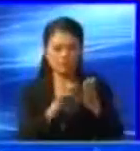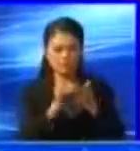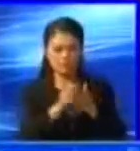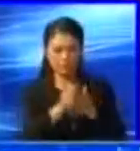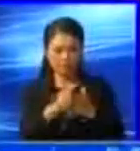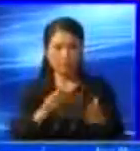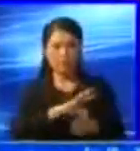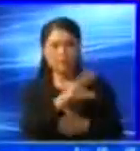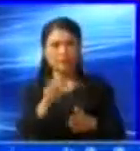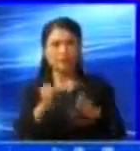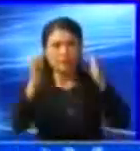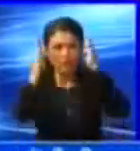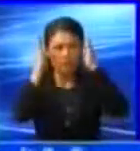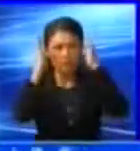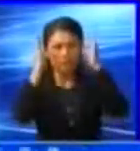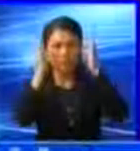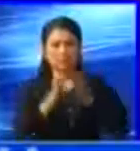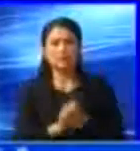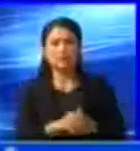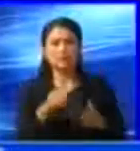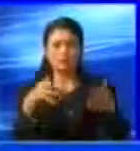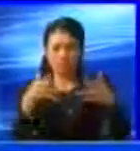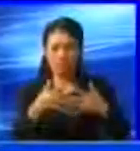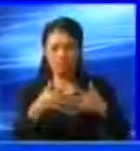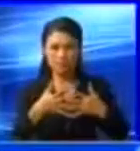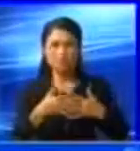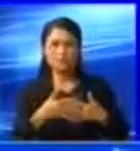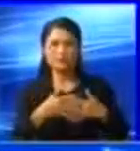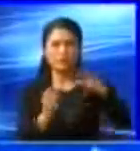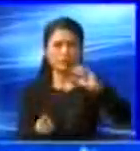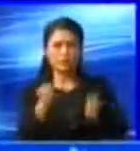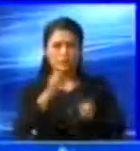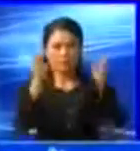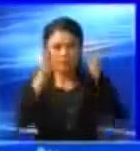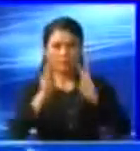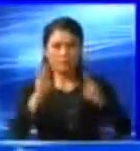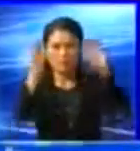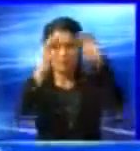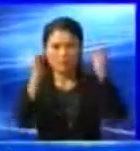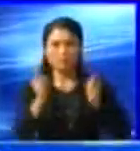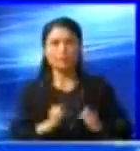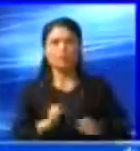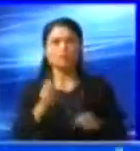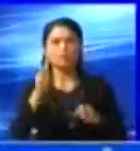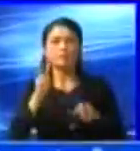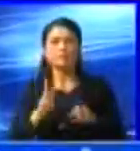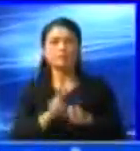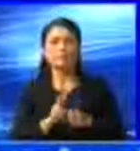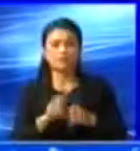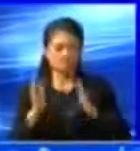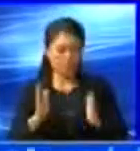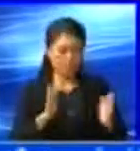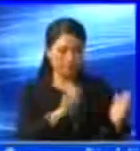ជាបានយកចិត្តទុកដាក់ខ្ពស់ដោយបានបញ្ជ្រាបការងារប្រែប្រួលអាកាសធាតុទៅក្នុងយុទ្ធសាស្ត្រចាត់ការដំណាក់កាលទី2និងផែន